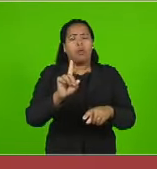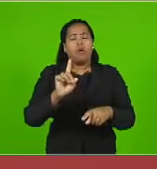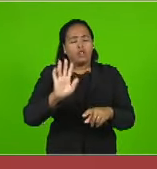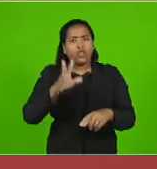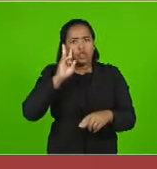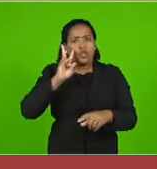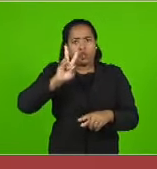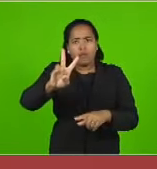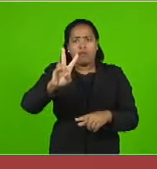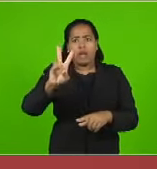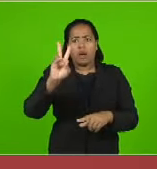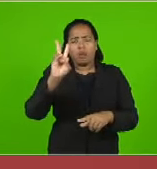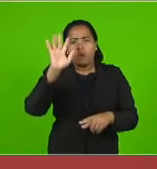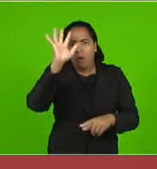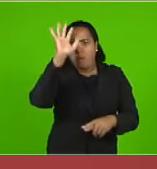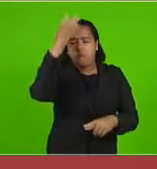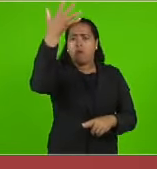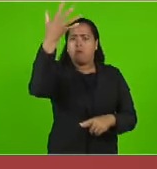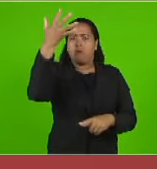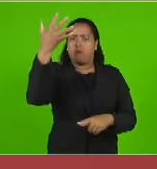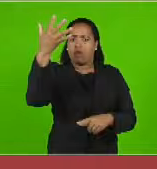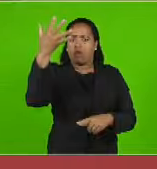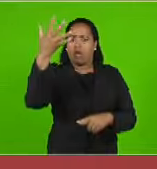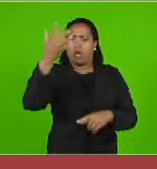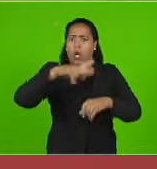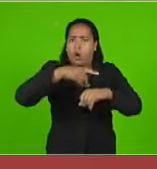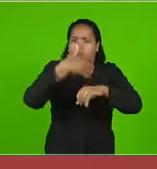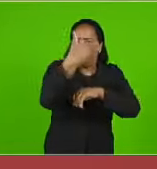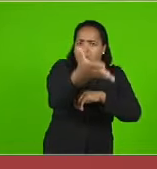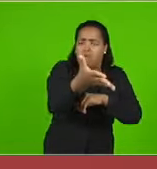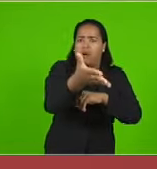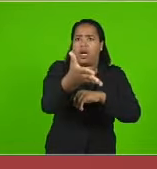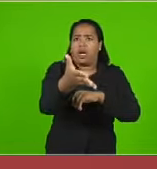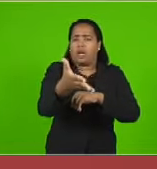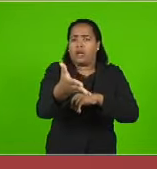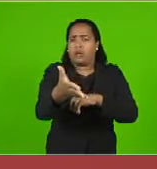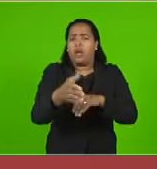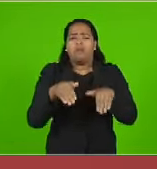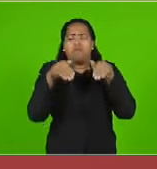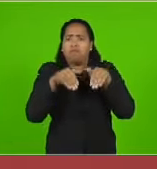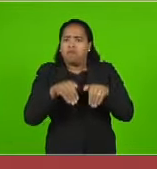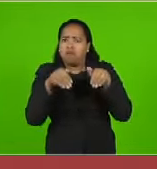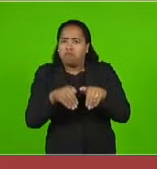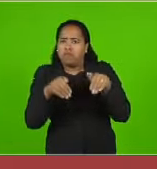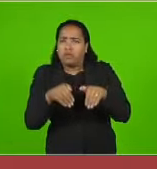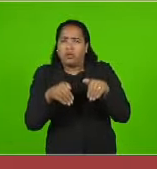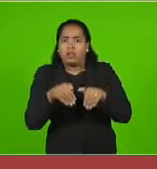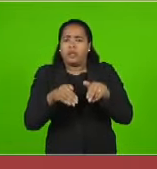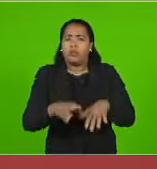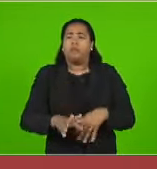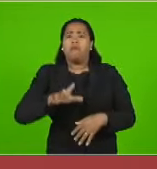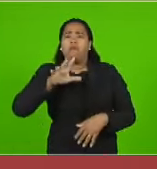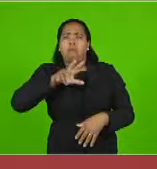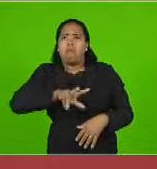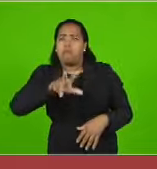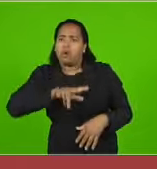известный факт. Мы видим, что это происходит по всему миру, не только в нашей стране, и в Австралии горит,